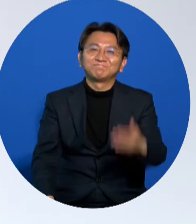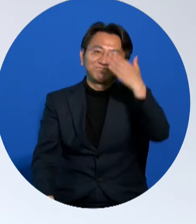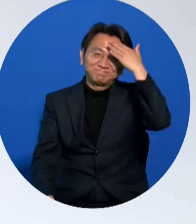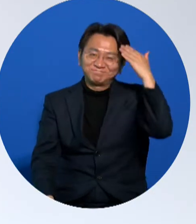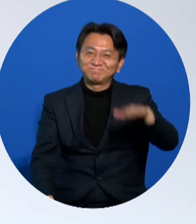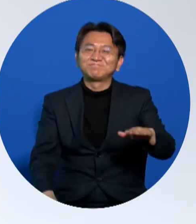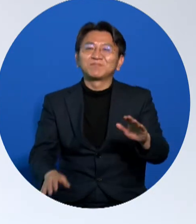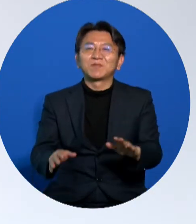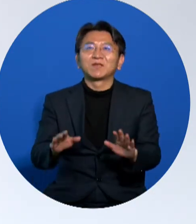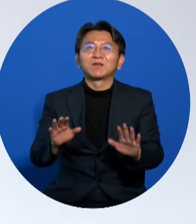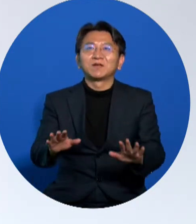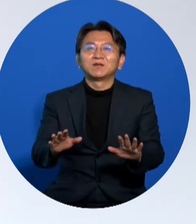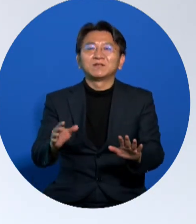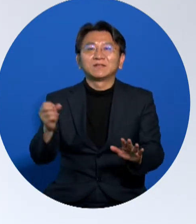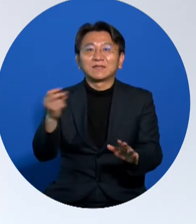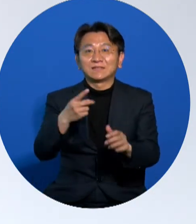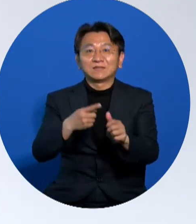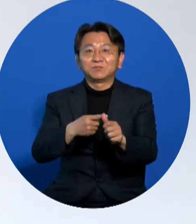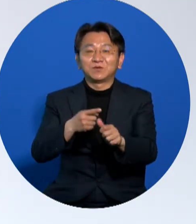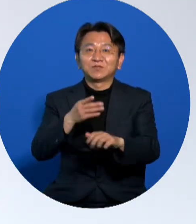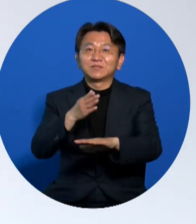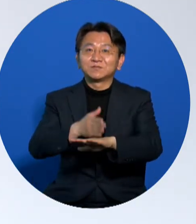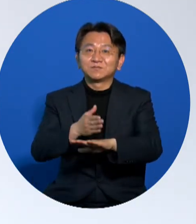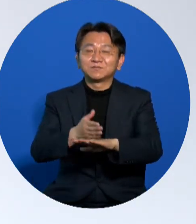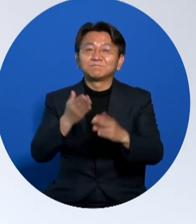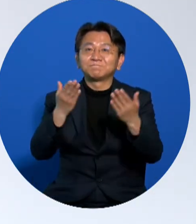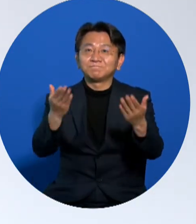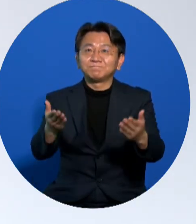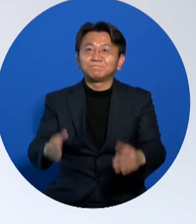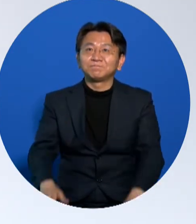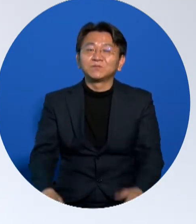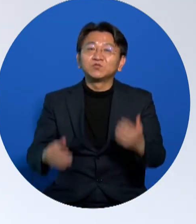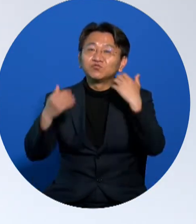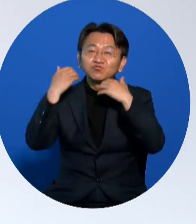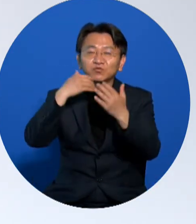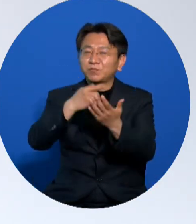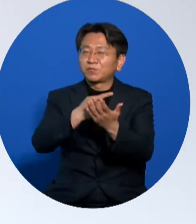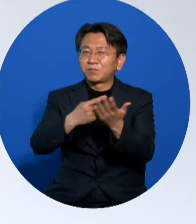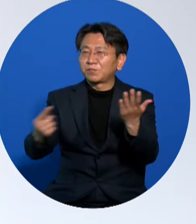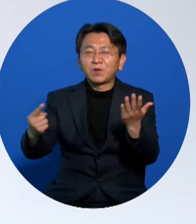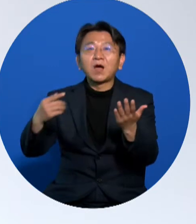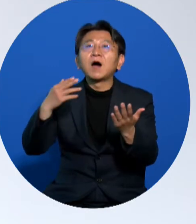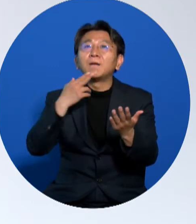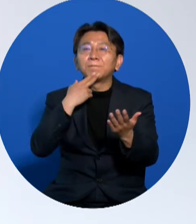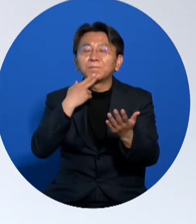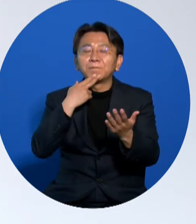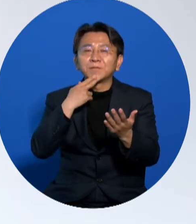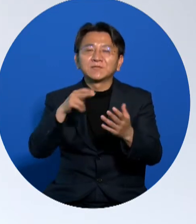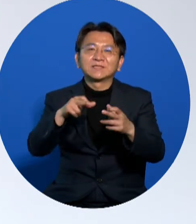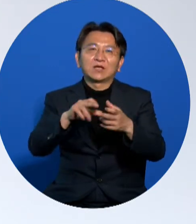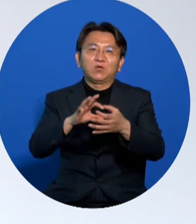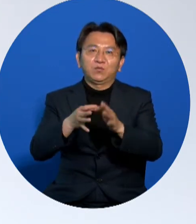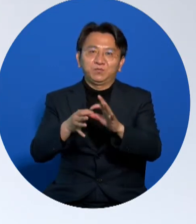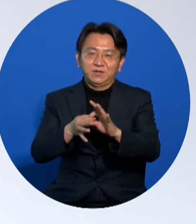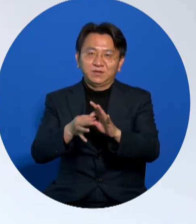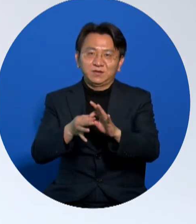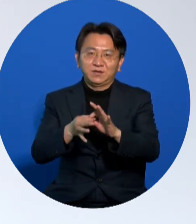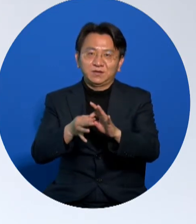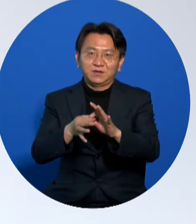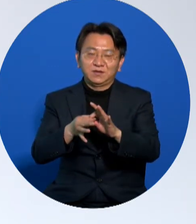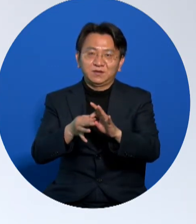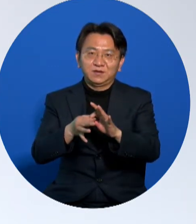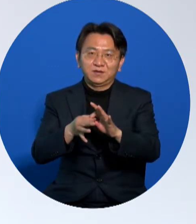일찍부터 함께 해주셨는데 다시 한번 진심으로 감사 인사드리겠습니다. 누구도 배제되지 않는 세상 패럴림픽 무브먼트로